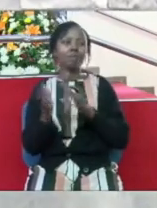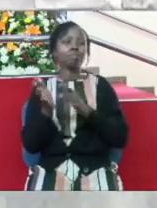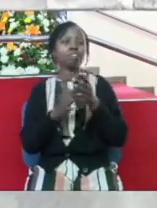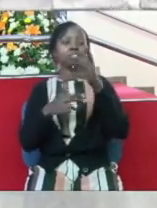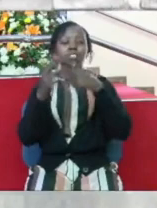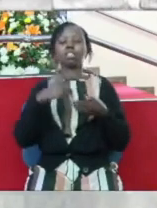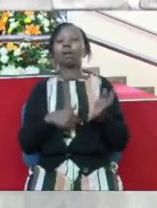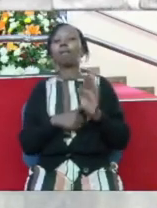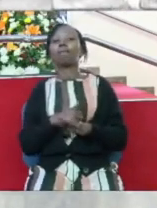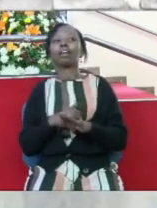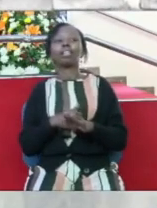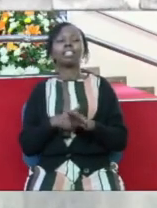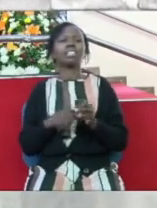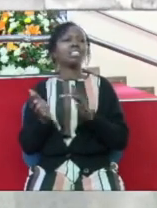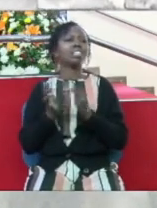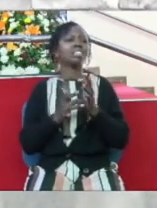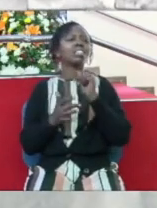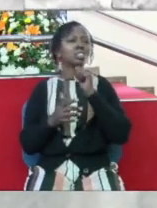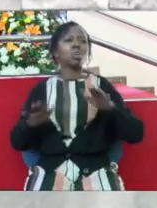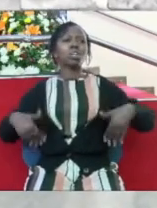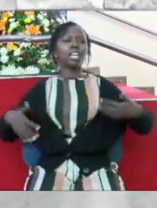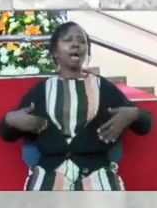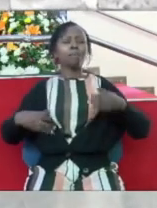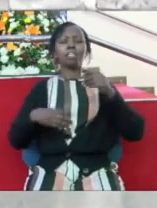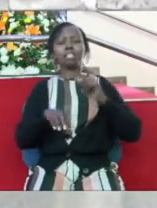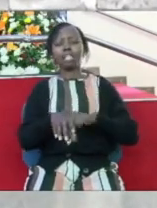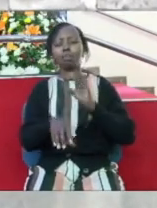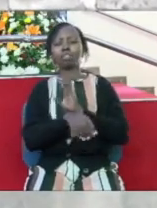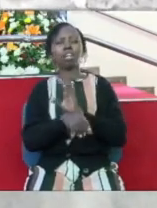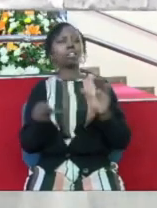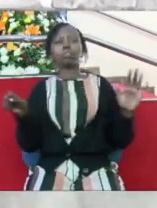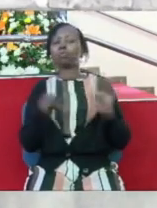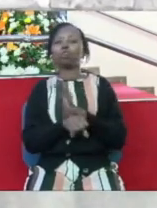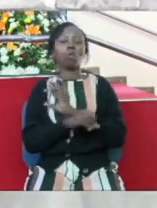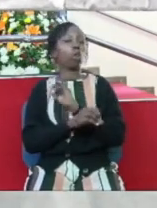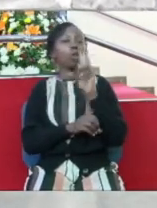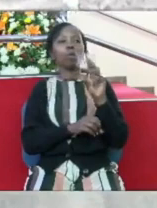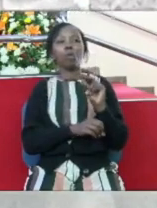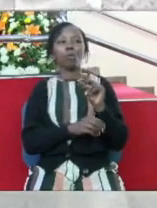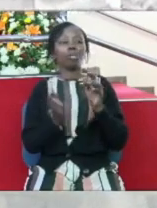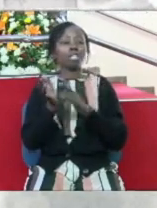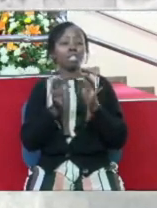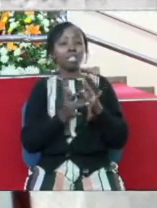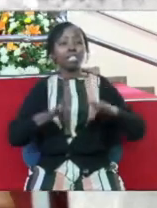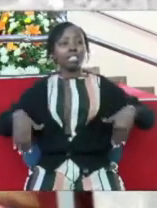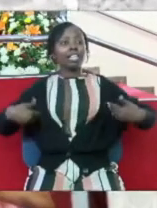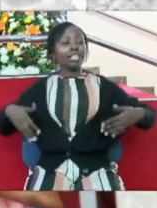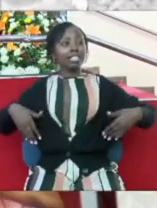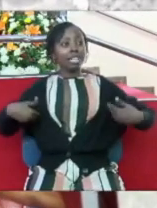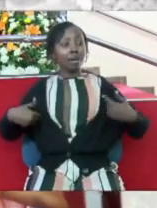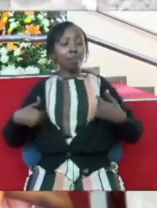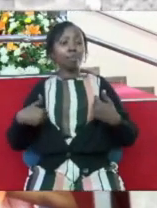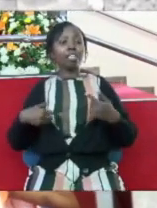not be excited to see this church full. Ya kwamba hatafurahia kuona kanisa limejaa. He will be excited at those people who walked with